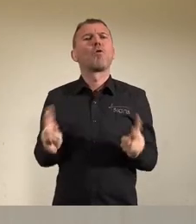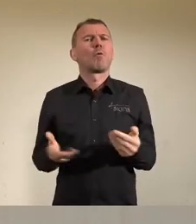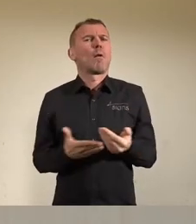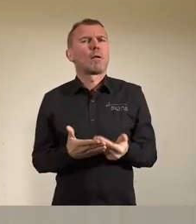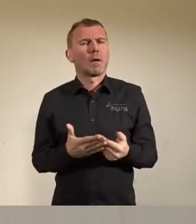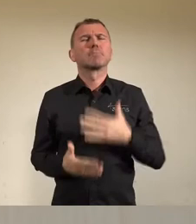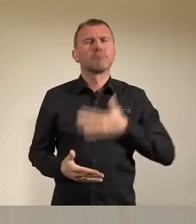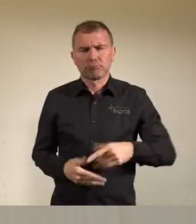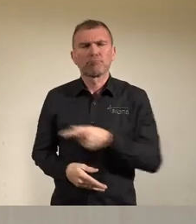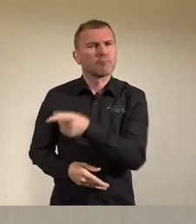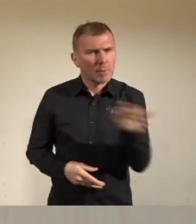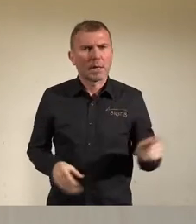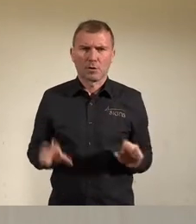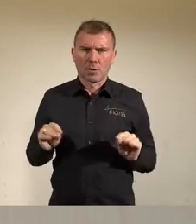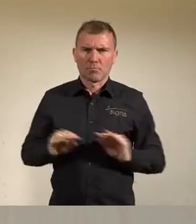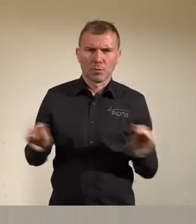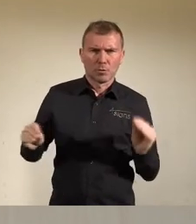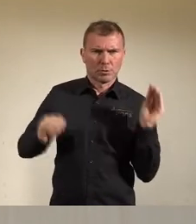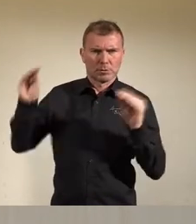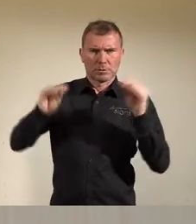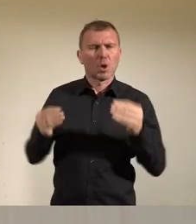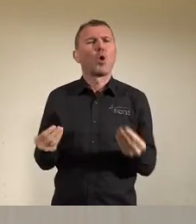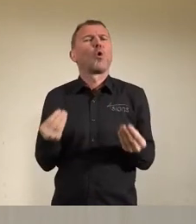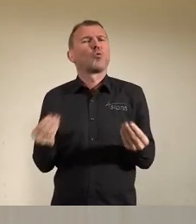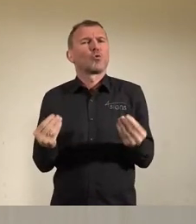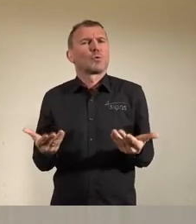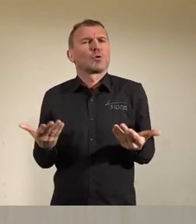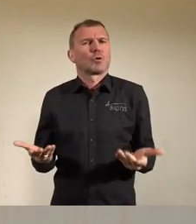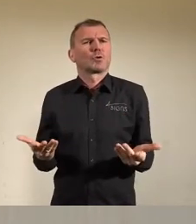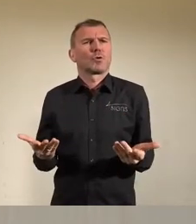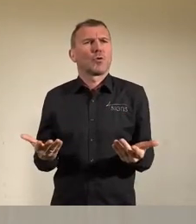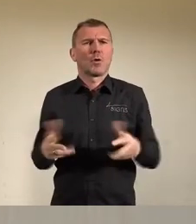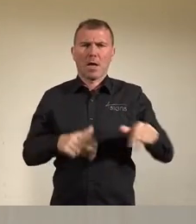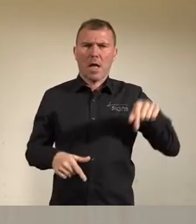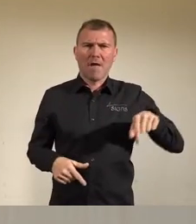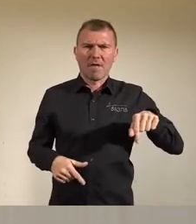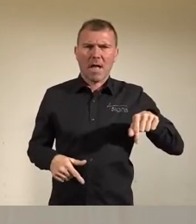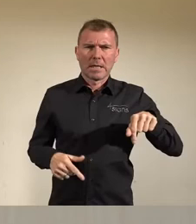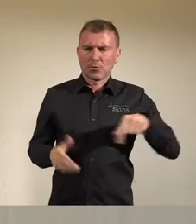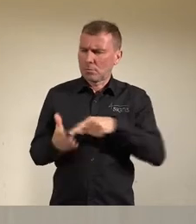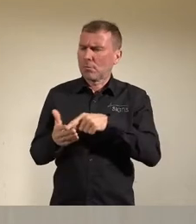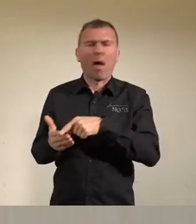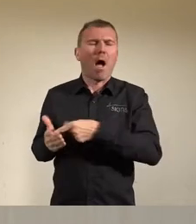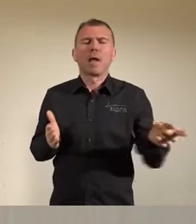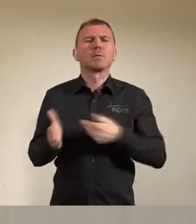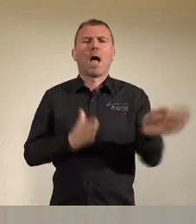sehr gerne genutzt und typischerweise wird dann von der Verwaltung erstmal alles